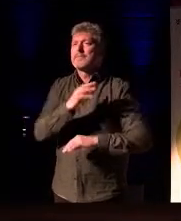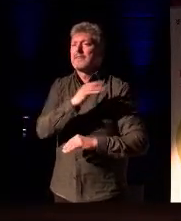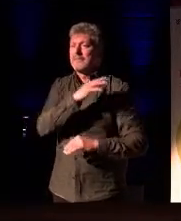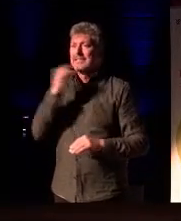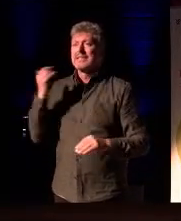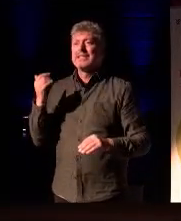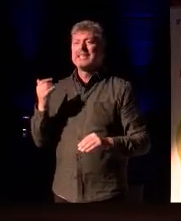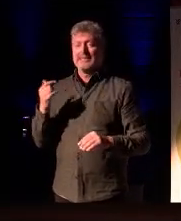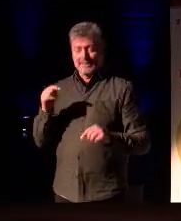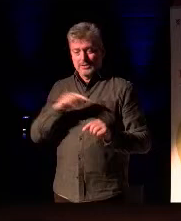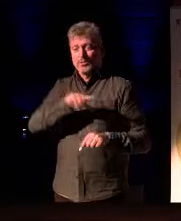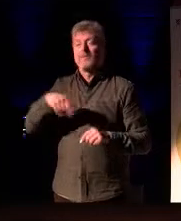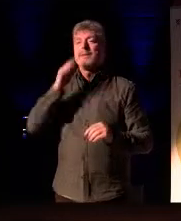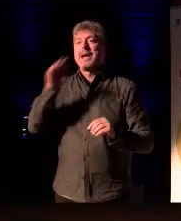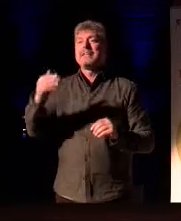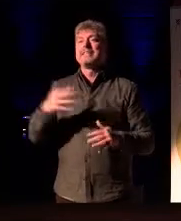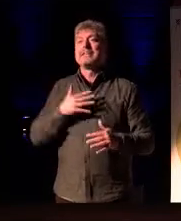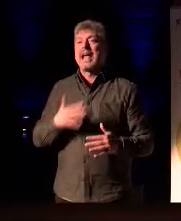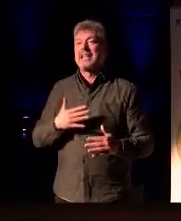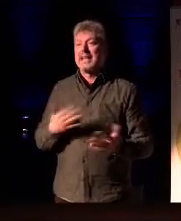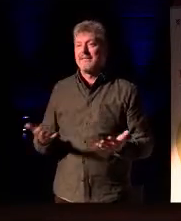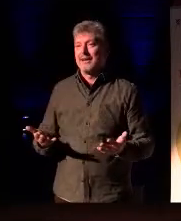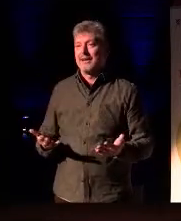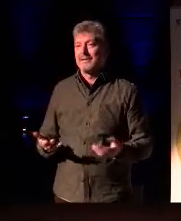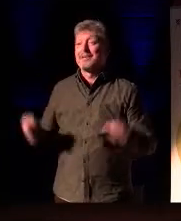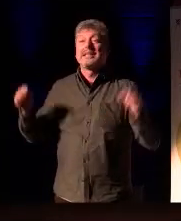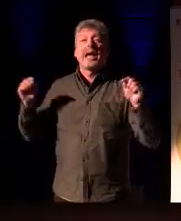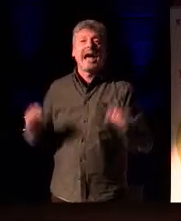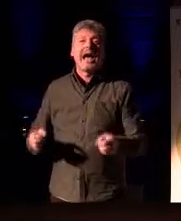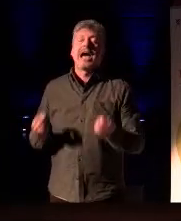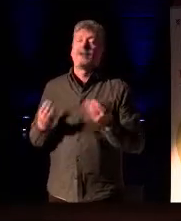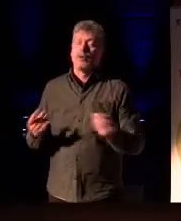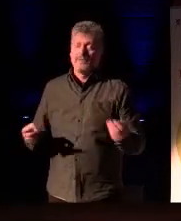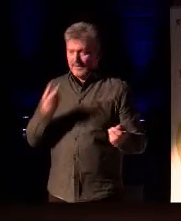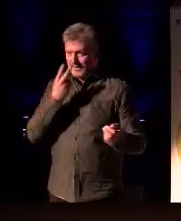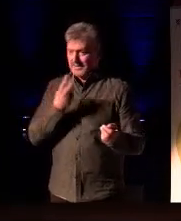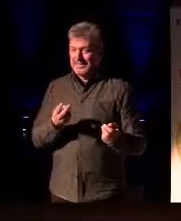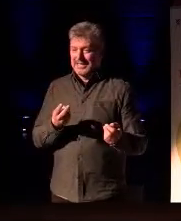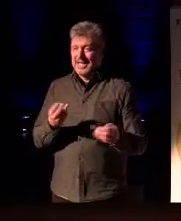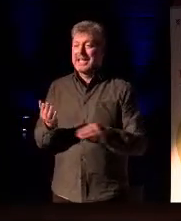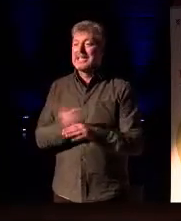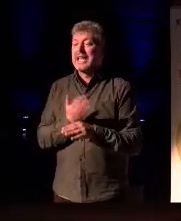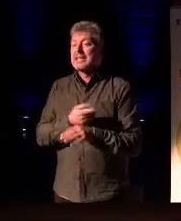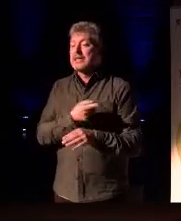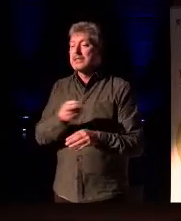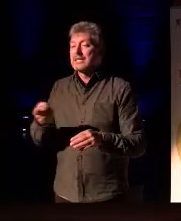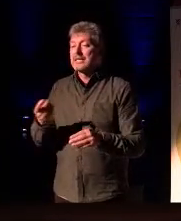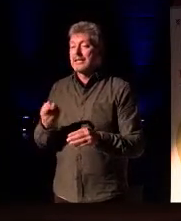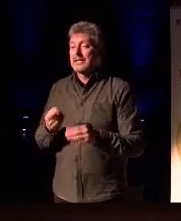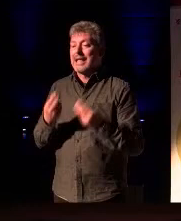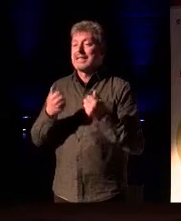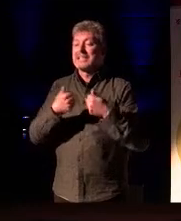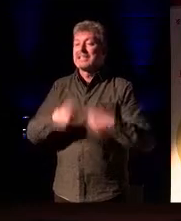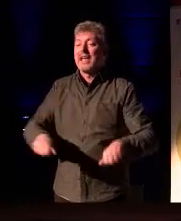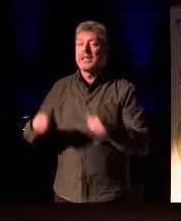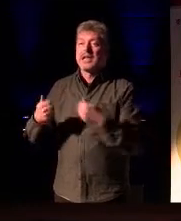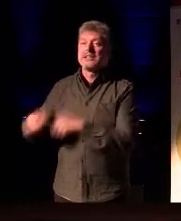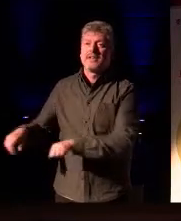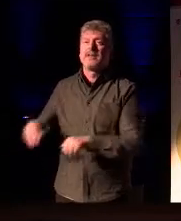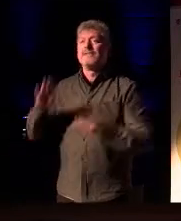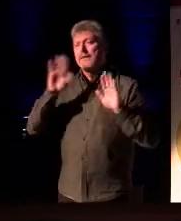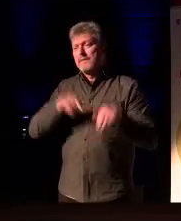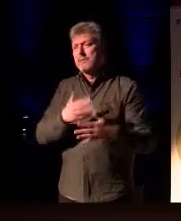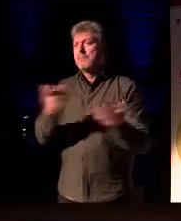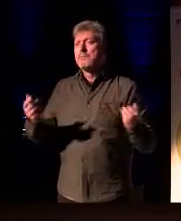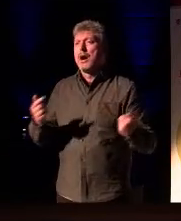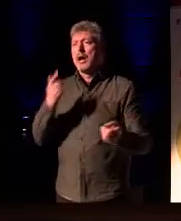livet. Men det er også ofte her vi opplever at det svikter i tjenestene til eldre. Vi vet at mange eldre